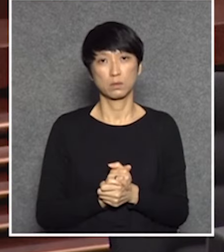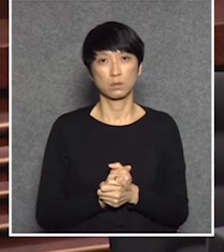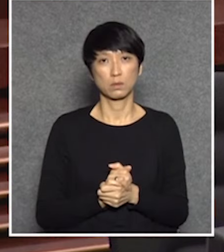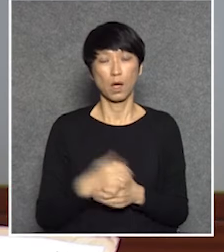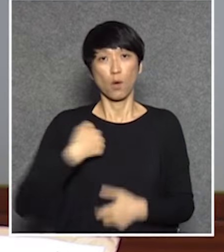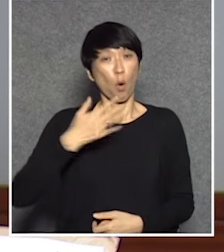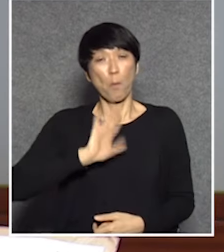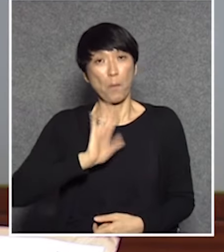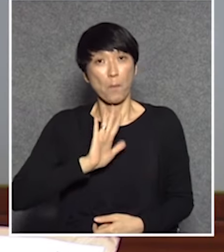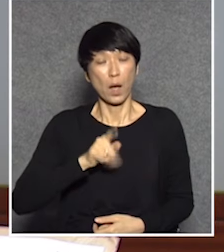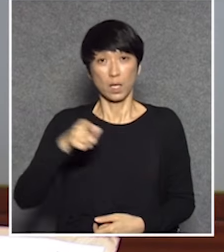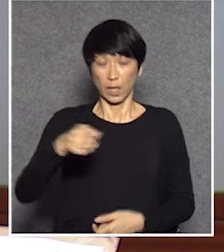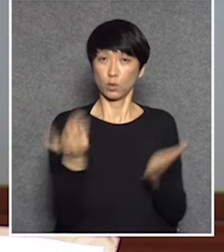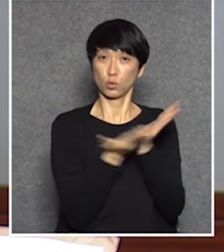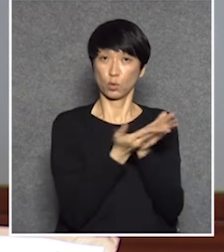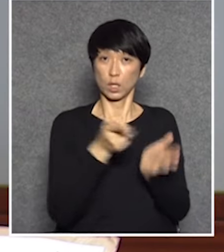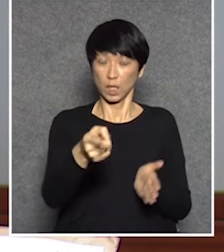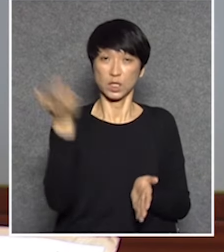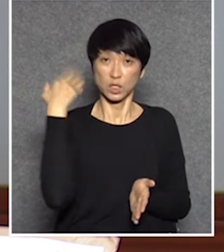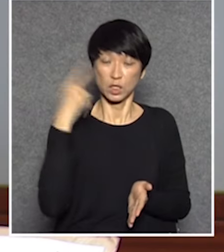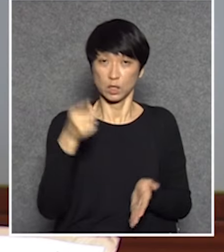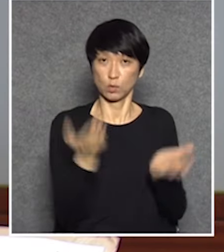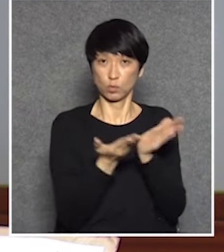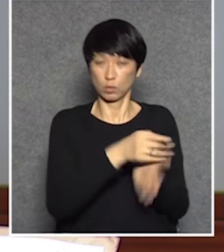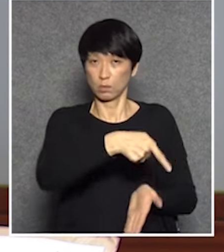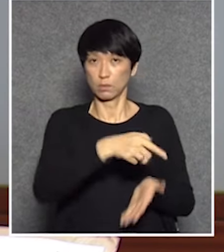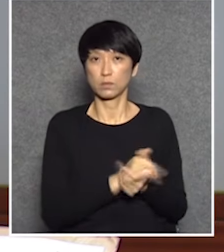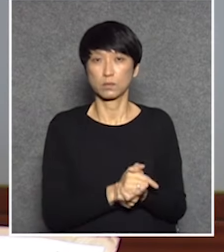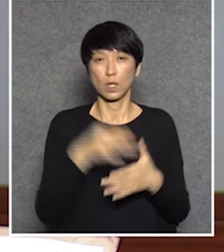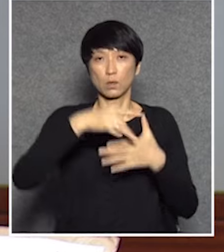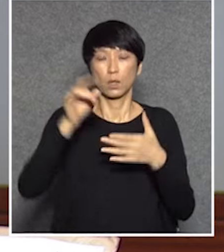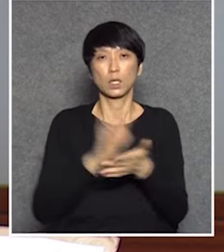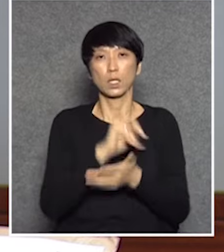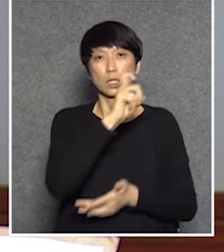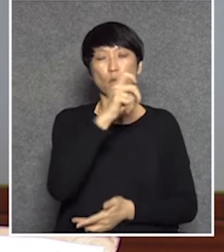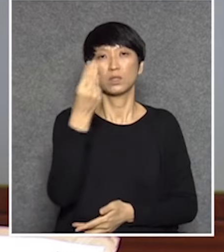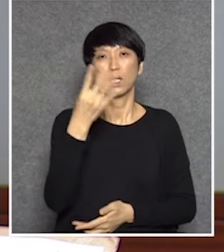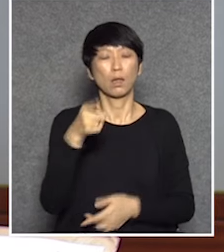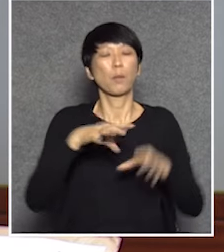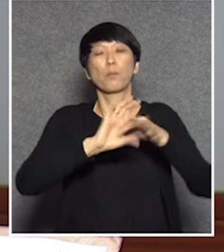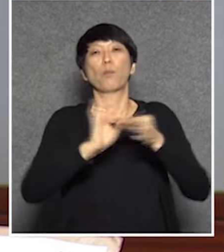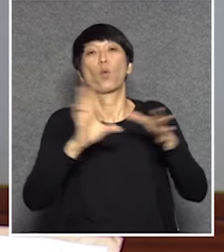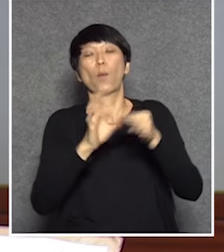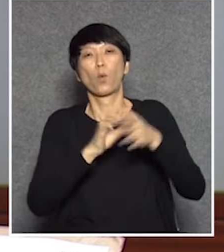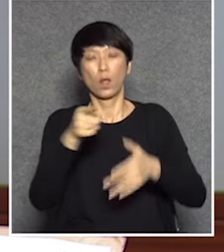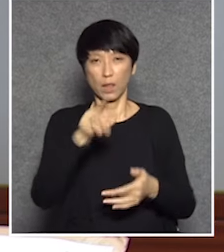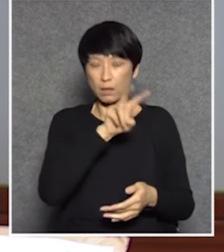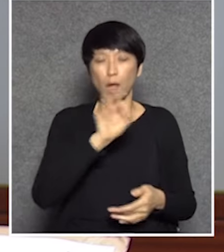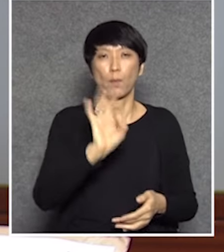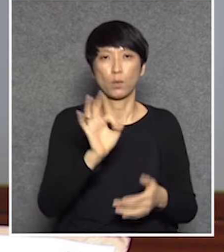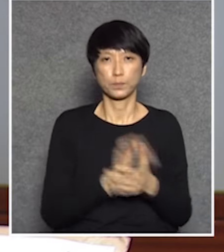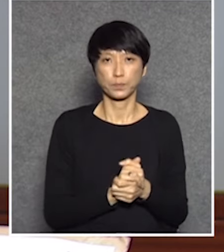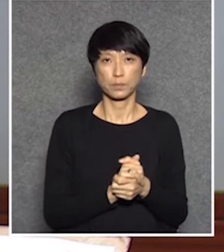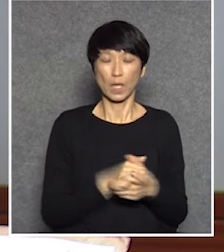我啊，你都在作緊證啊，你都在那時候，未選到你，1994年未選到，不關你事，你沒有親歷其境這個，